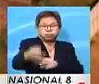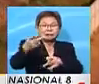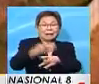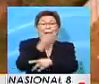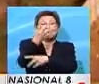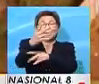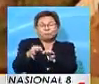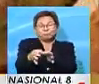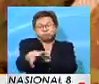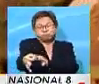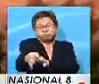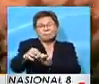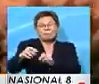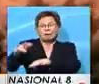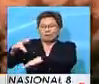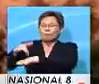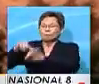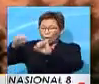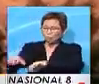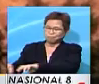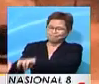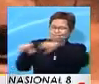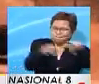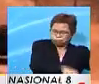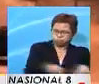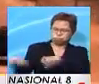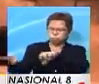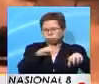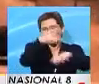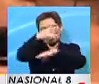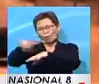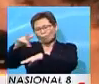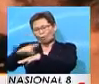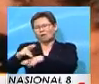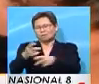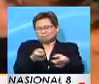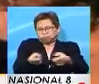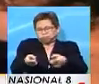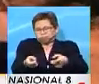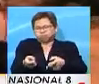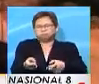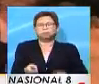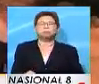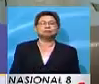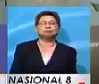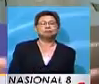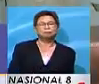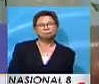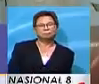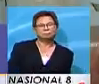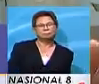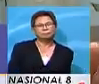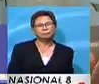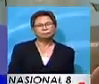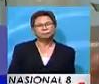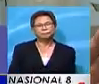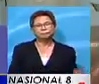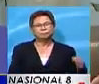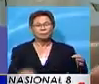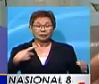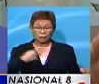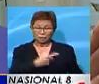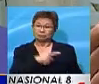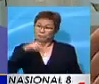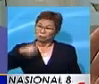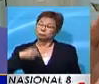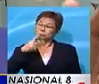keempat itu membolehkan pengosongannya dilaksanakan secara terkawal tetapi kita ka melihat selepas